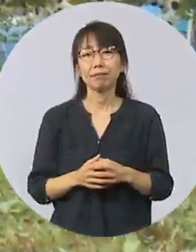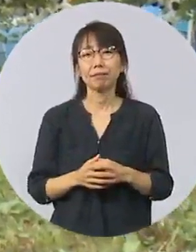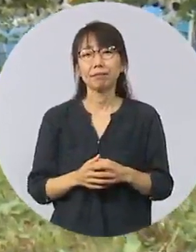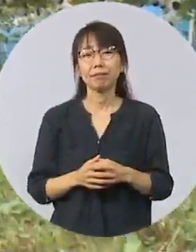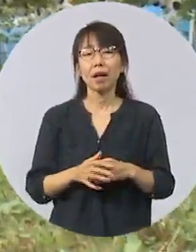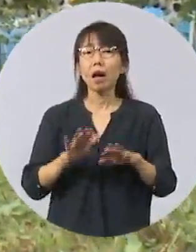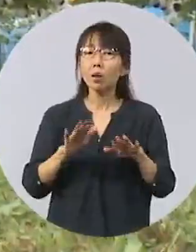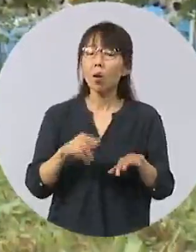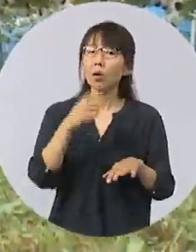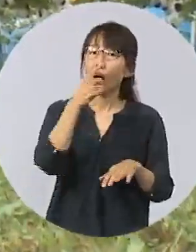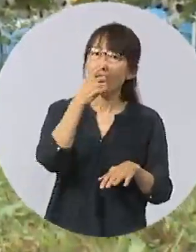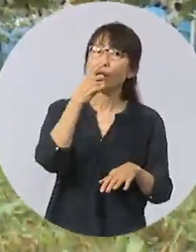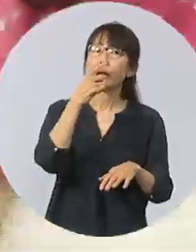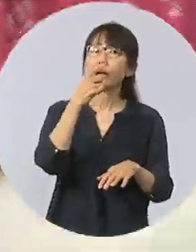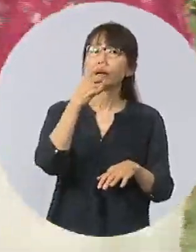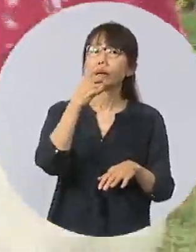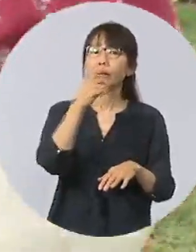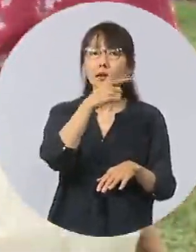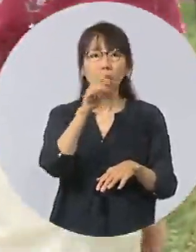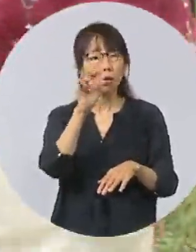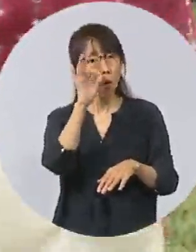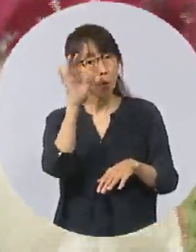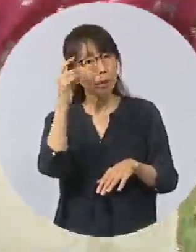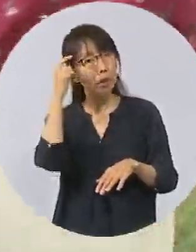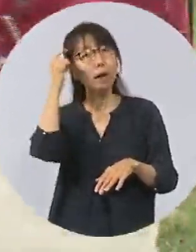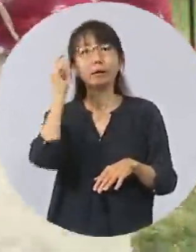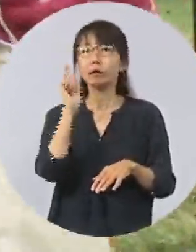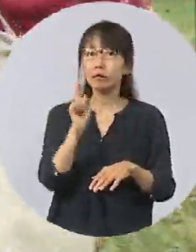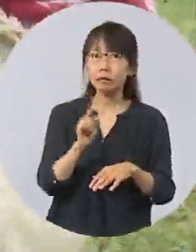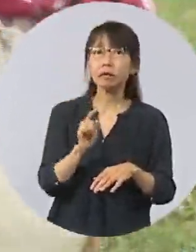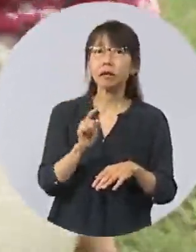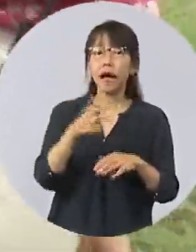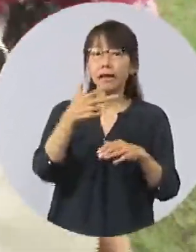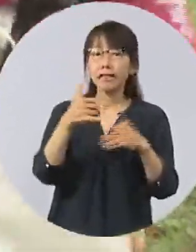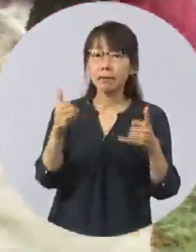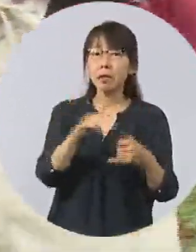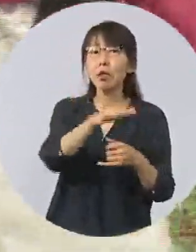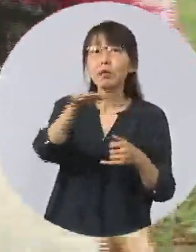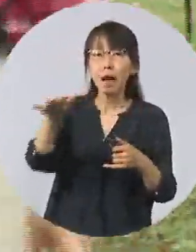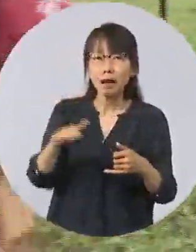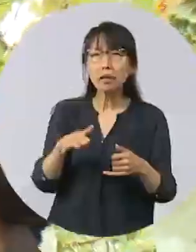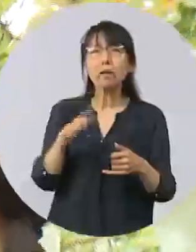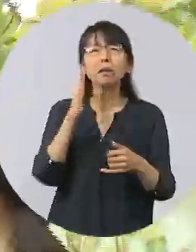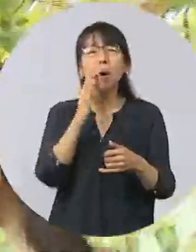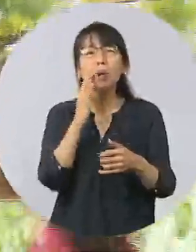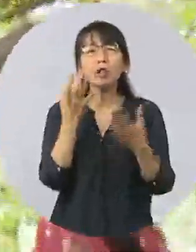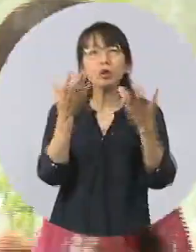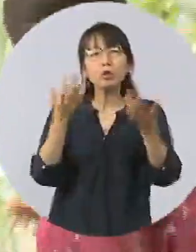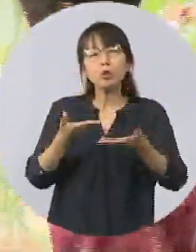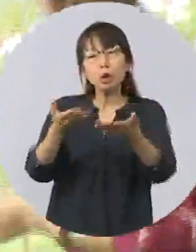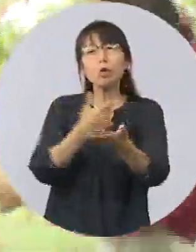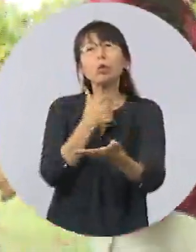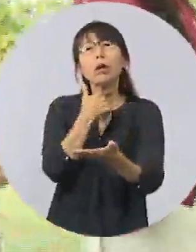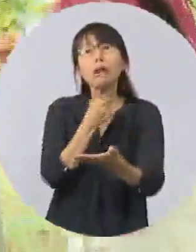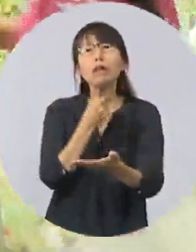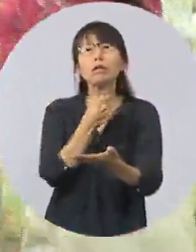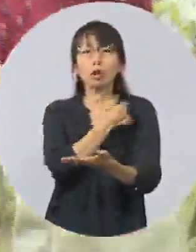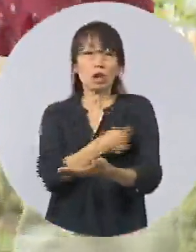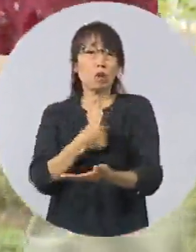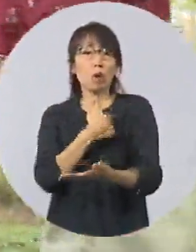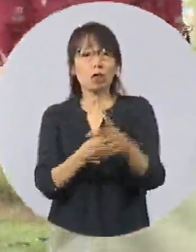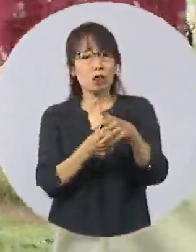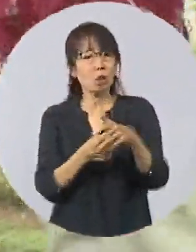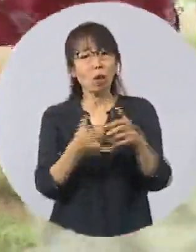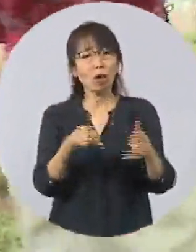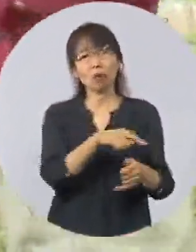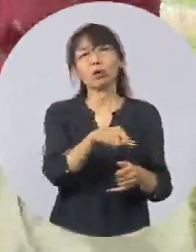をして感じたのは、市民の皆さんに美味しいフルーツを届けたい、その農家の皆さんの思いが豊かな食